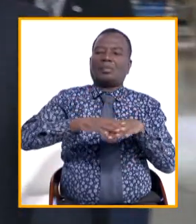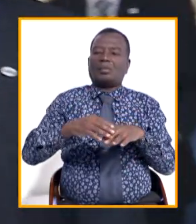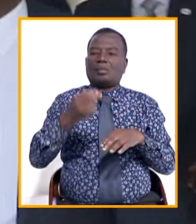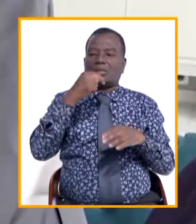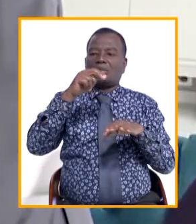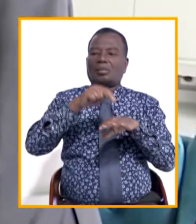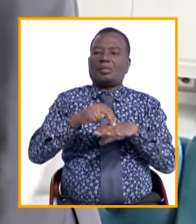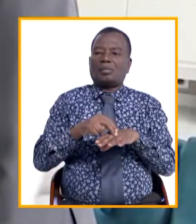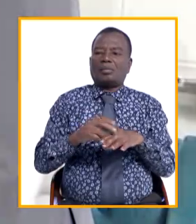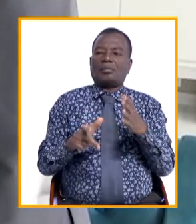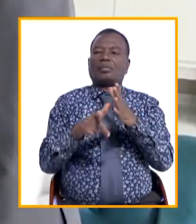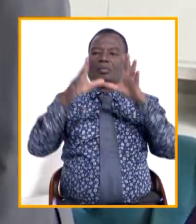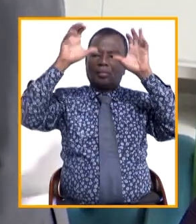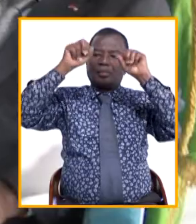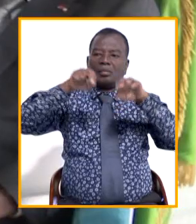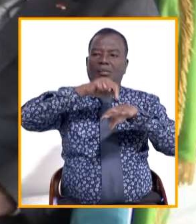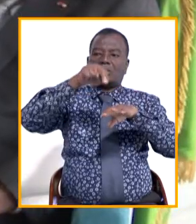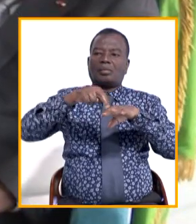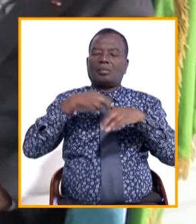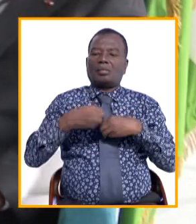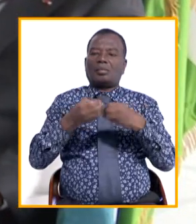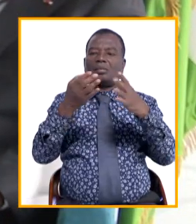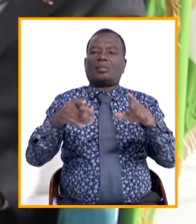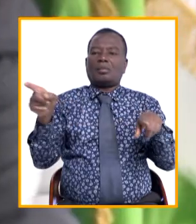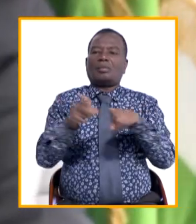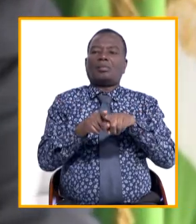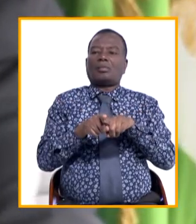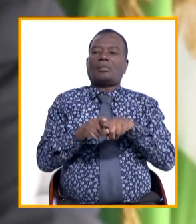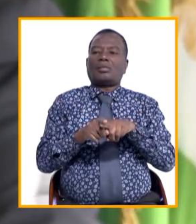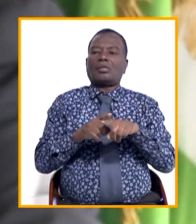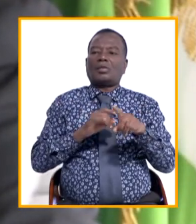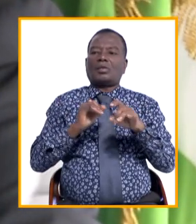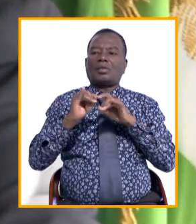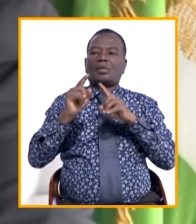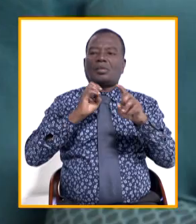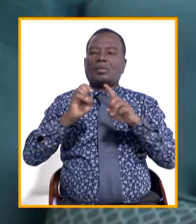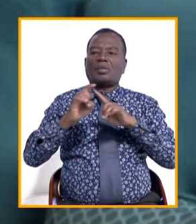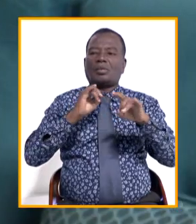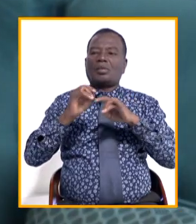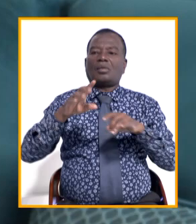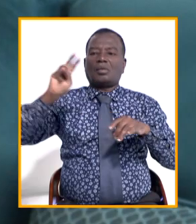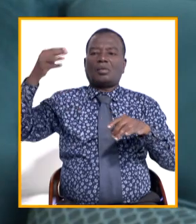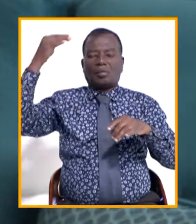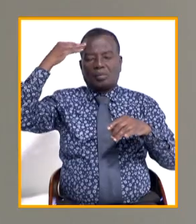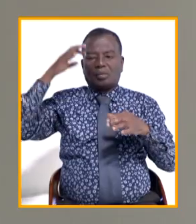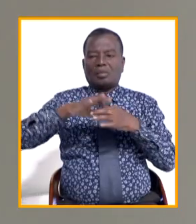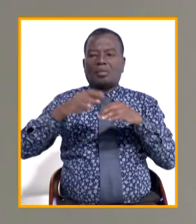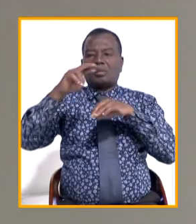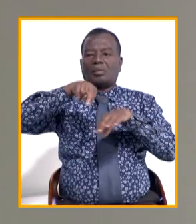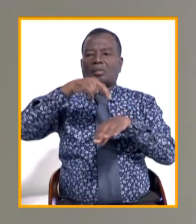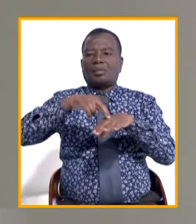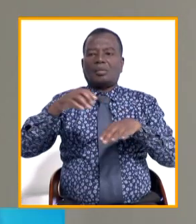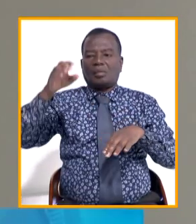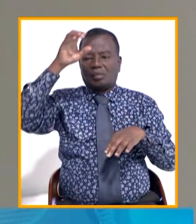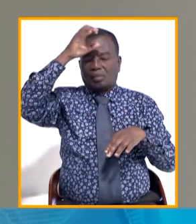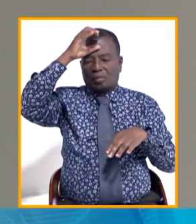nutrition. Le vice-président de la République a accordé également un entretien au Premier ministre de la République du Congo. J'ai